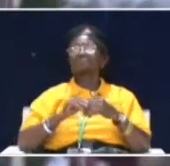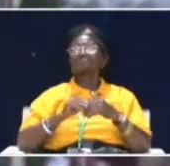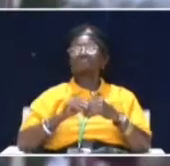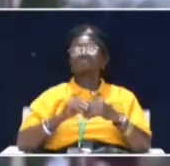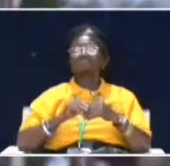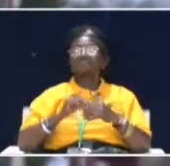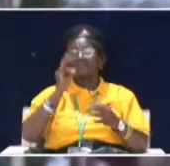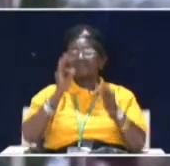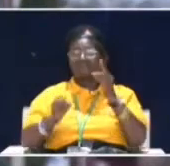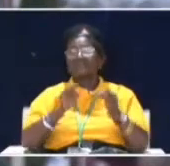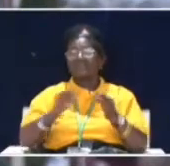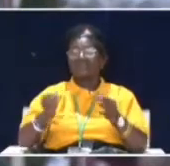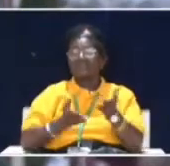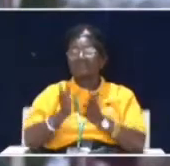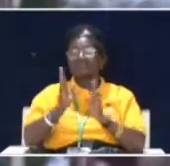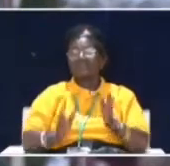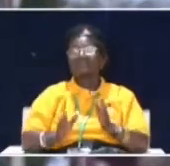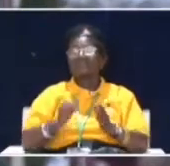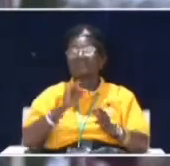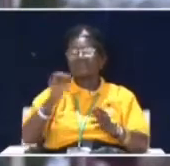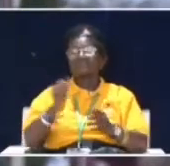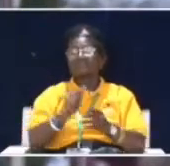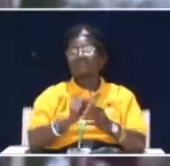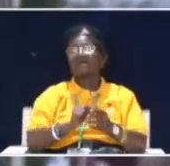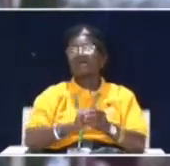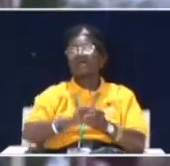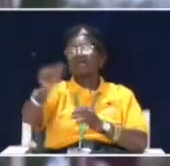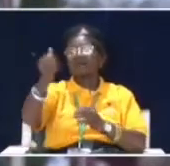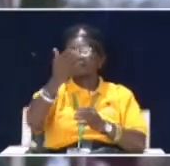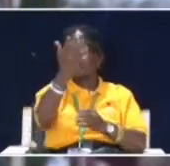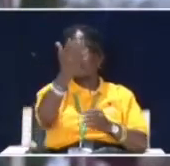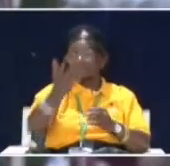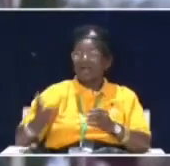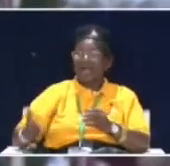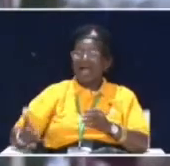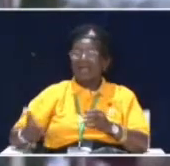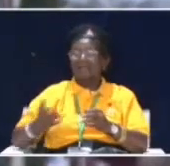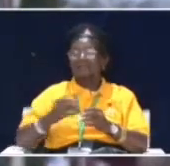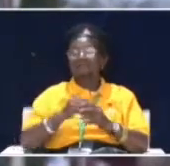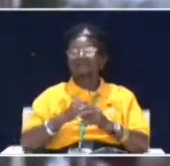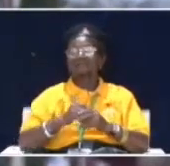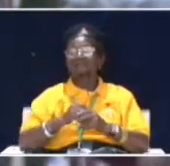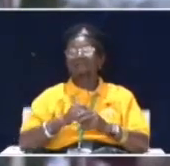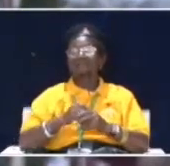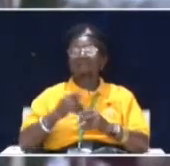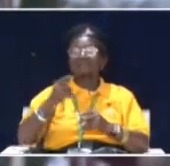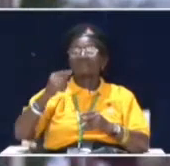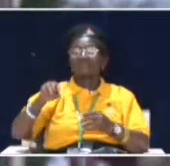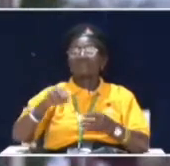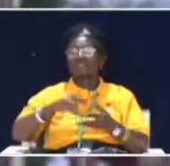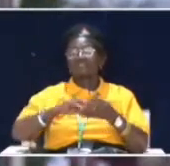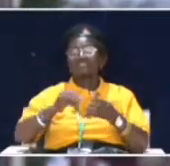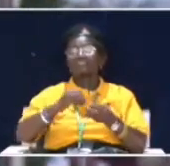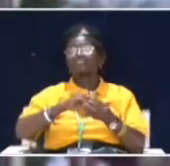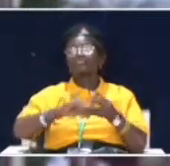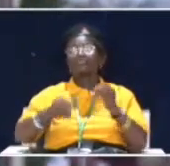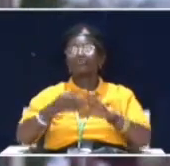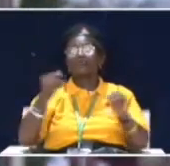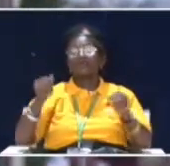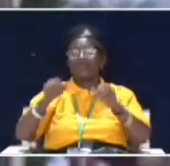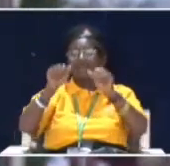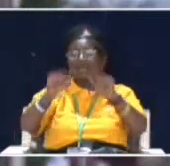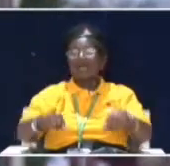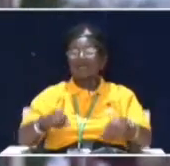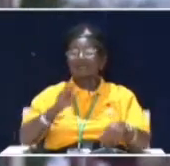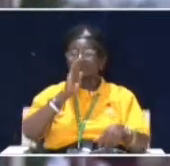If a messenger is passing by. Tí ẹni tí à ń pè ràn níṣẹ́ bá ń kọjá. The story can be different. Ìtàn náà á